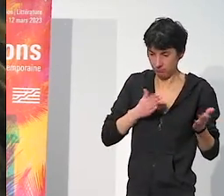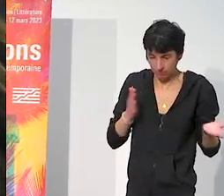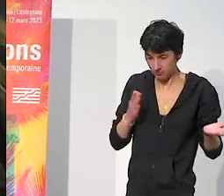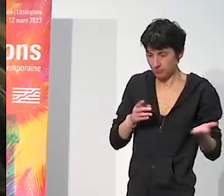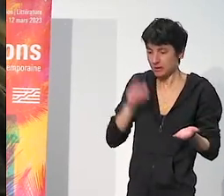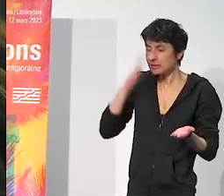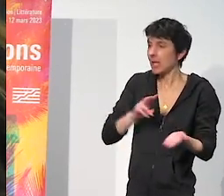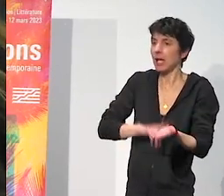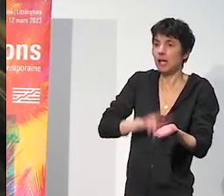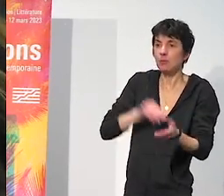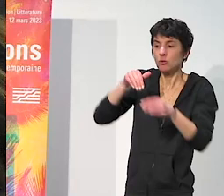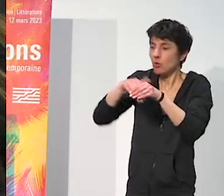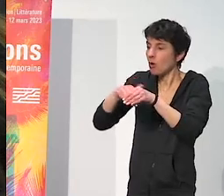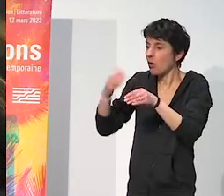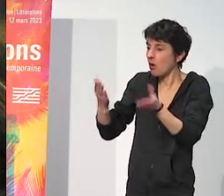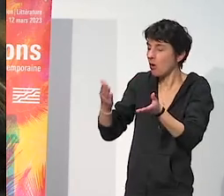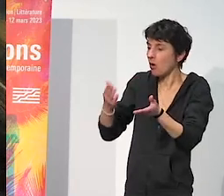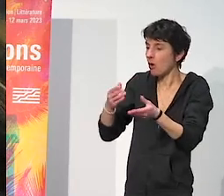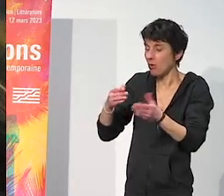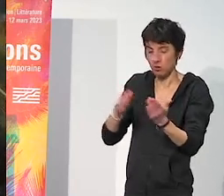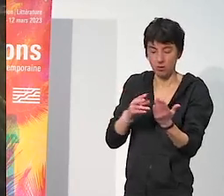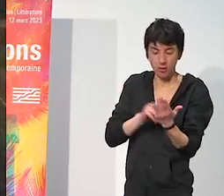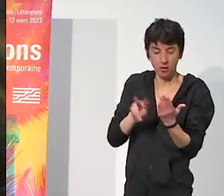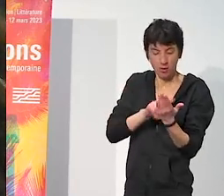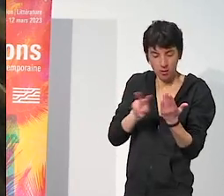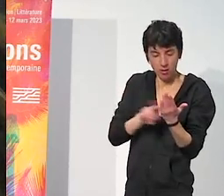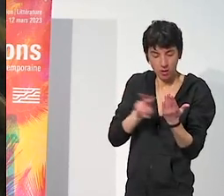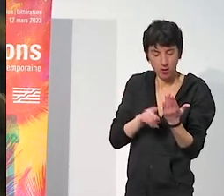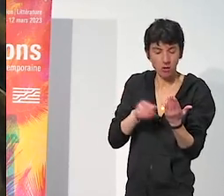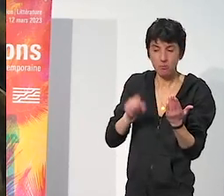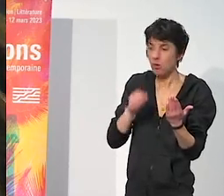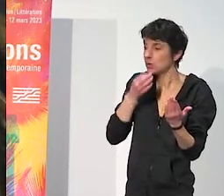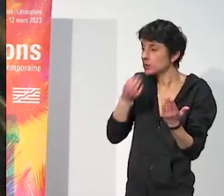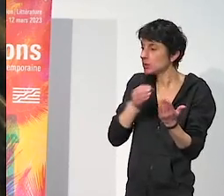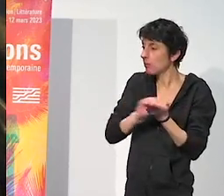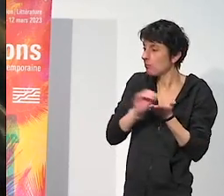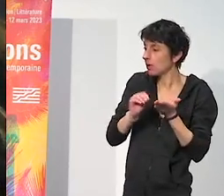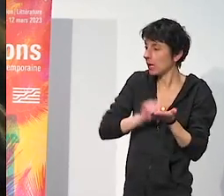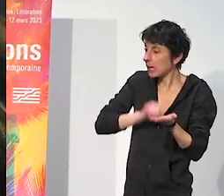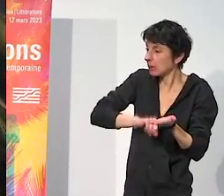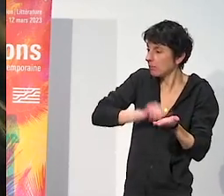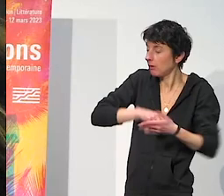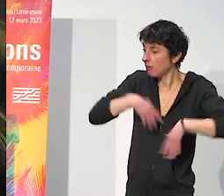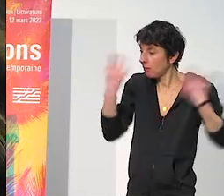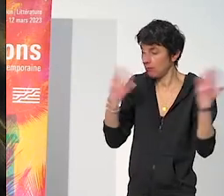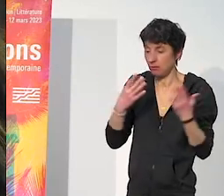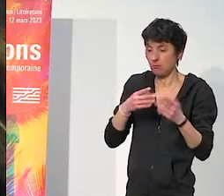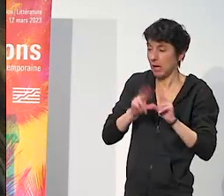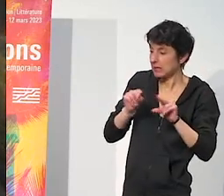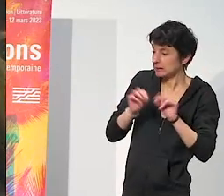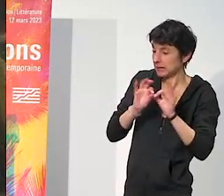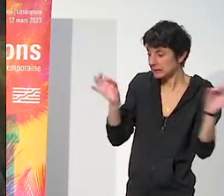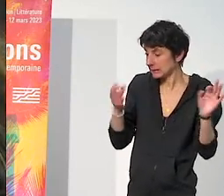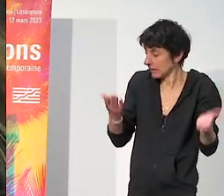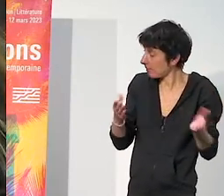le rythme dans la page, c'est-à-dire la scansion, on peut dire le rythme du récit, mais il n'y a pas que